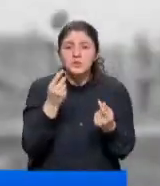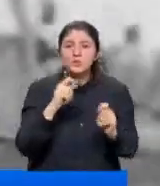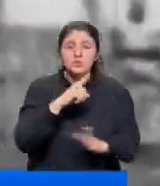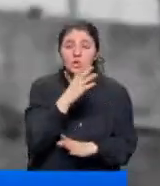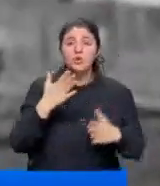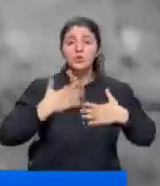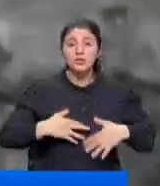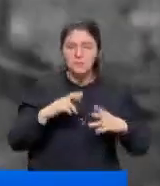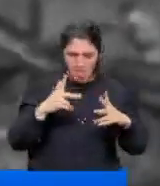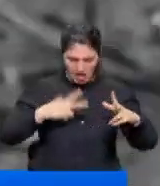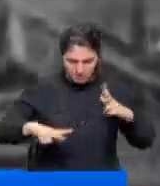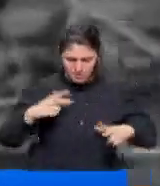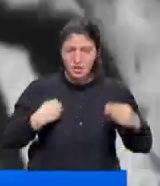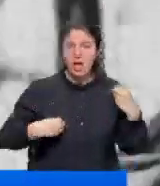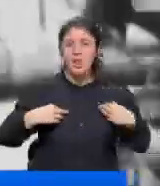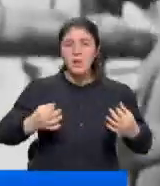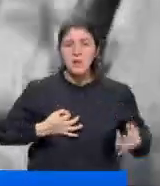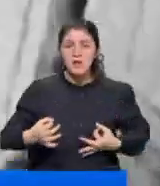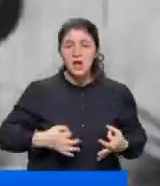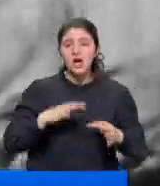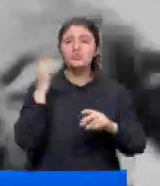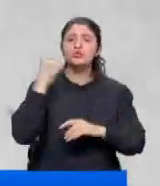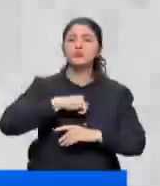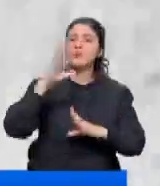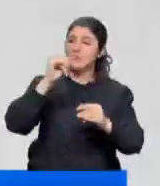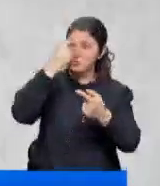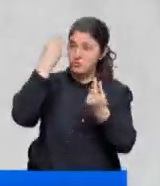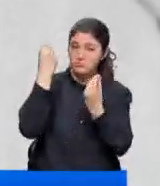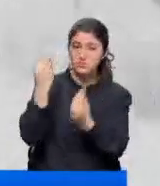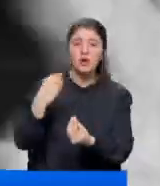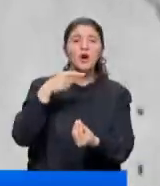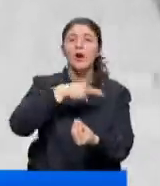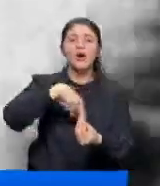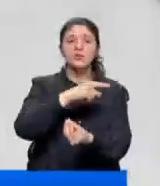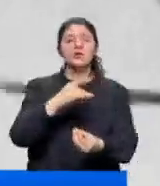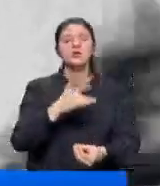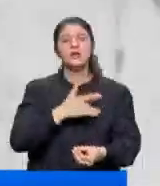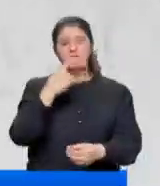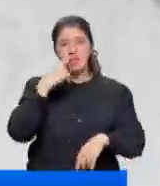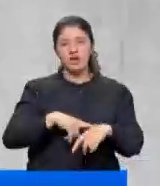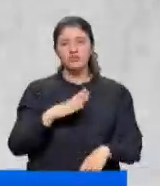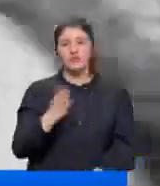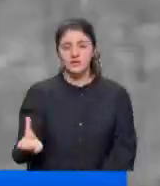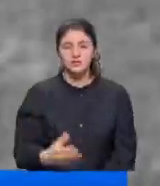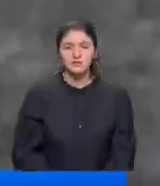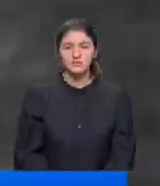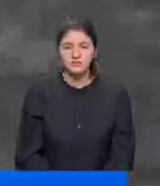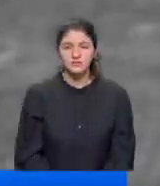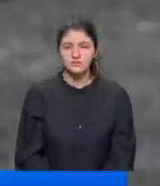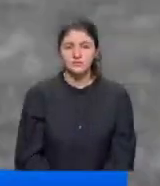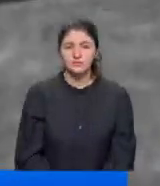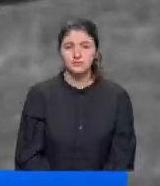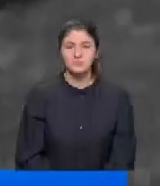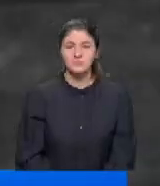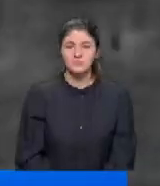üzerlerinde yırtık elbiseler vardı düşmanın tüm imkanlarına rağmen onların imanları vardır Bu